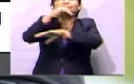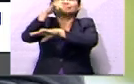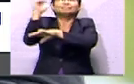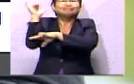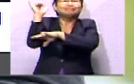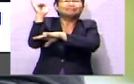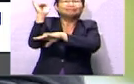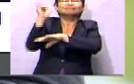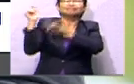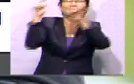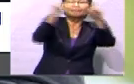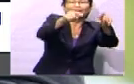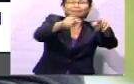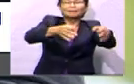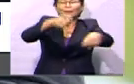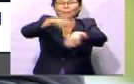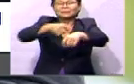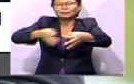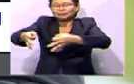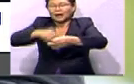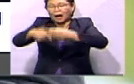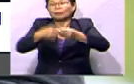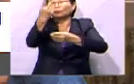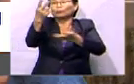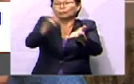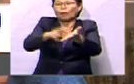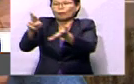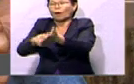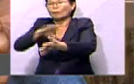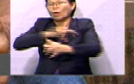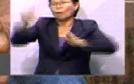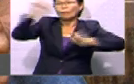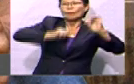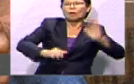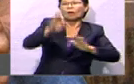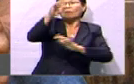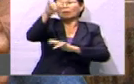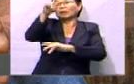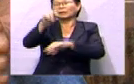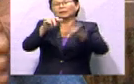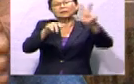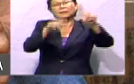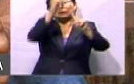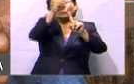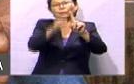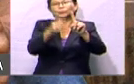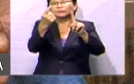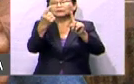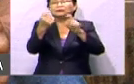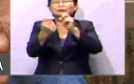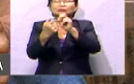semasa hadir untuk memberi keterangan berkaitan dua laporan polis yang dibuat pelakon Farid Kamil 31 Januari lalu.